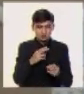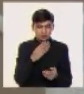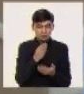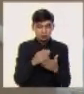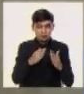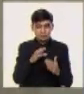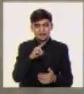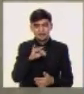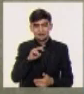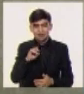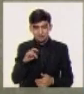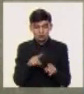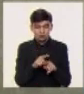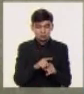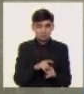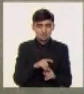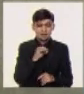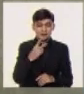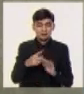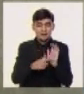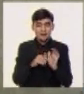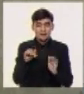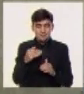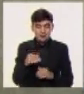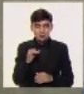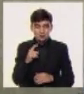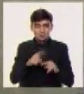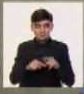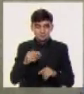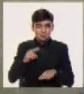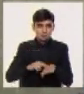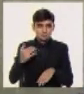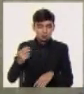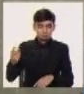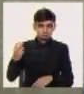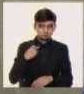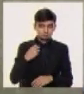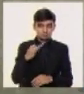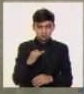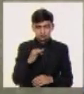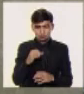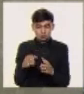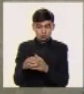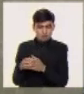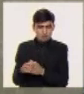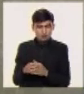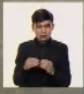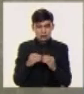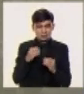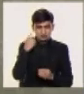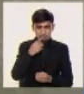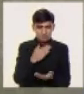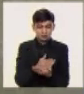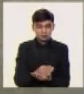них. 27 февраля ко мне пришли родственники полицейского в целой группировке 10 лиц.